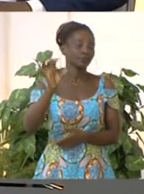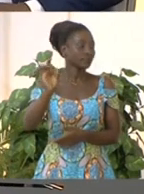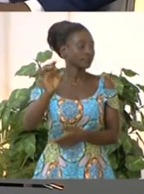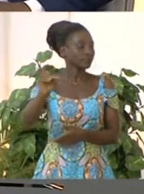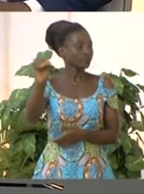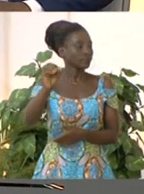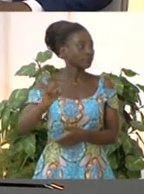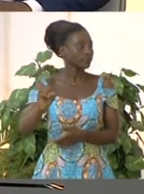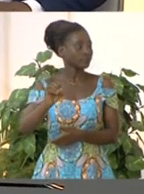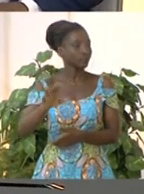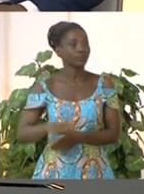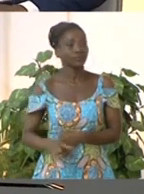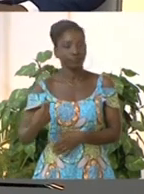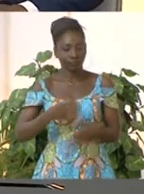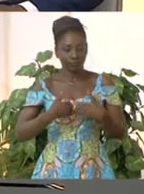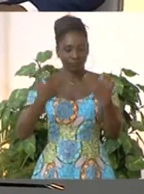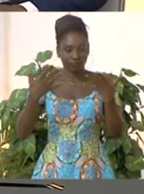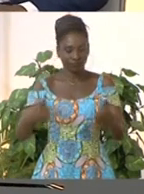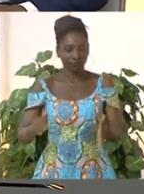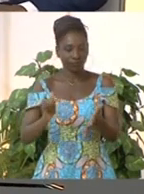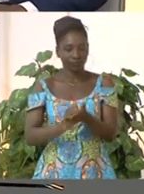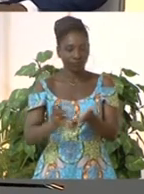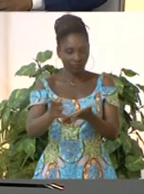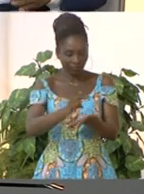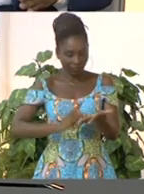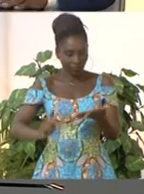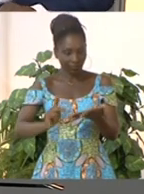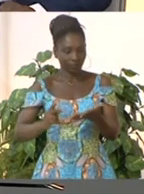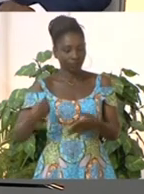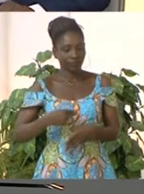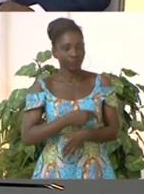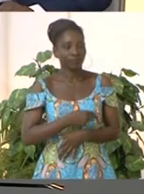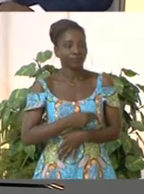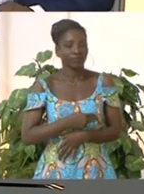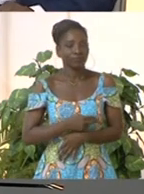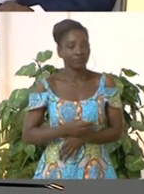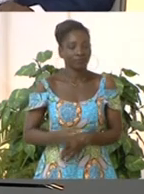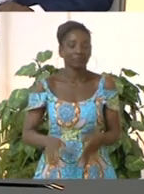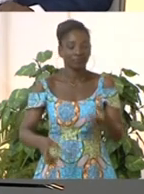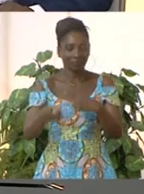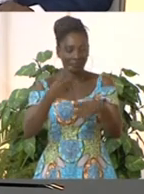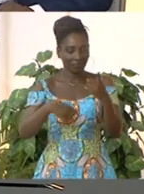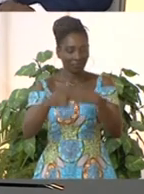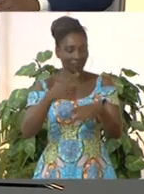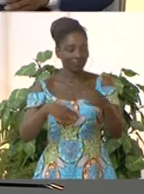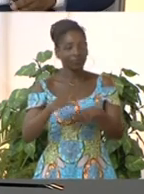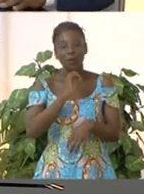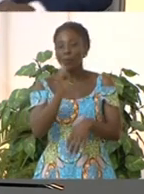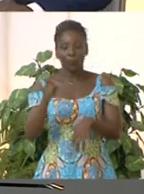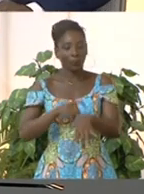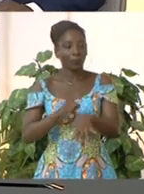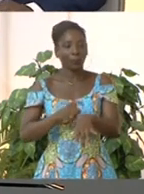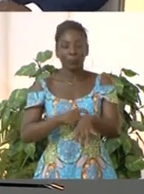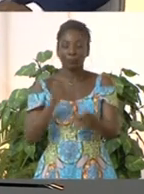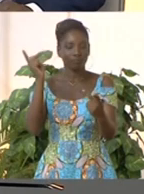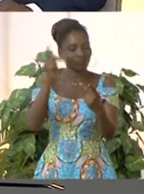Voilà, nous sommes à la fin de la première étape. On se retrouve dans quelques instants. Pas d'heure précise pour l'instant. Non, dans